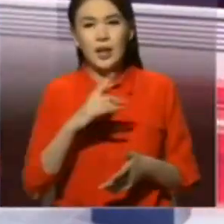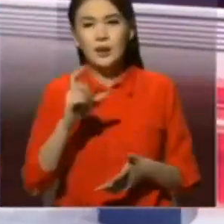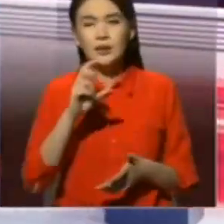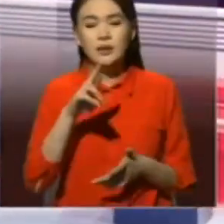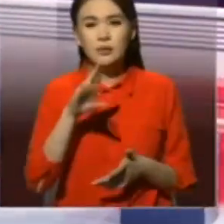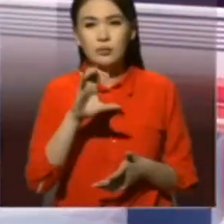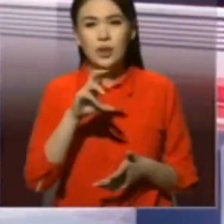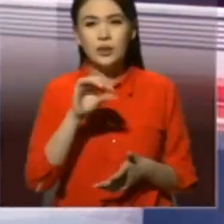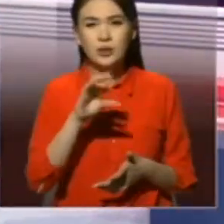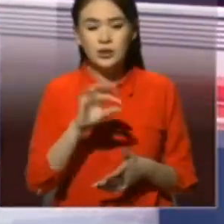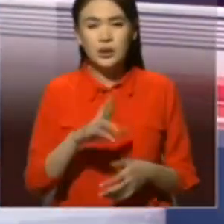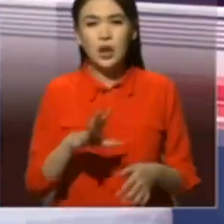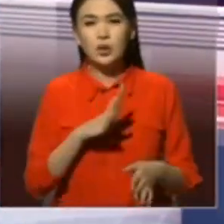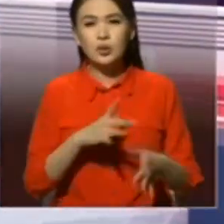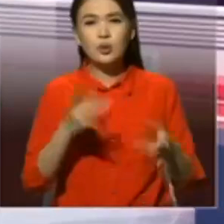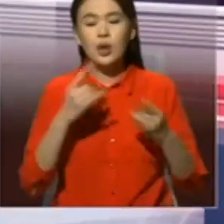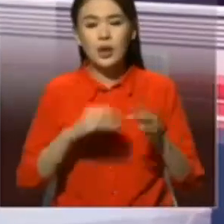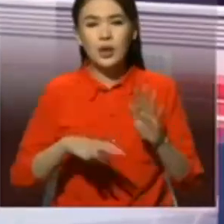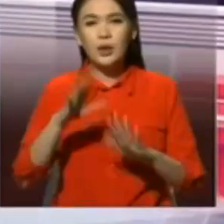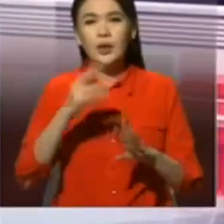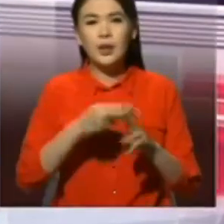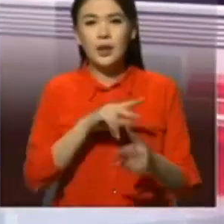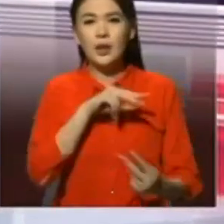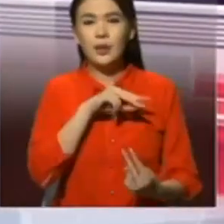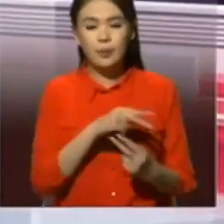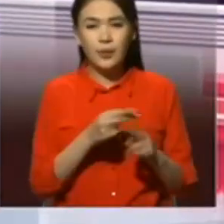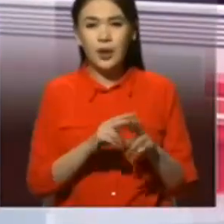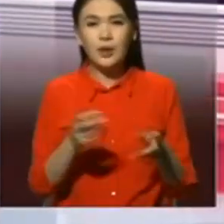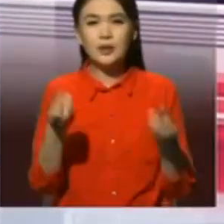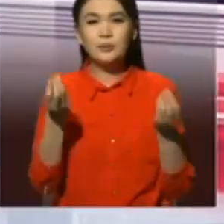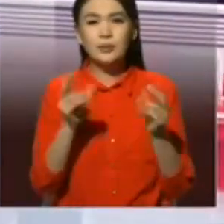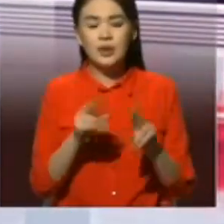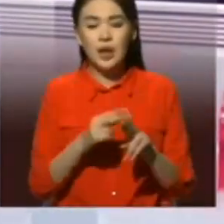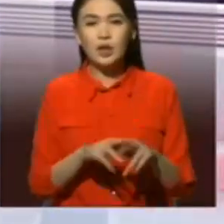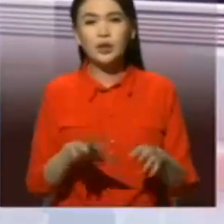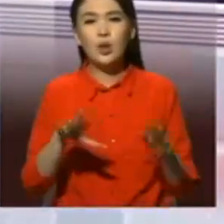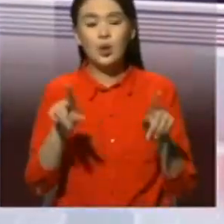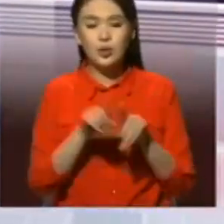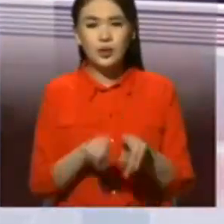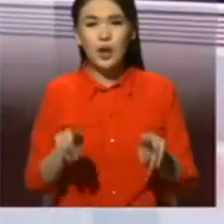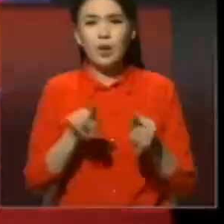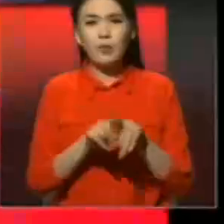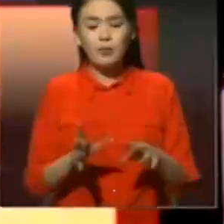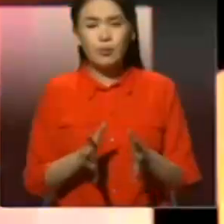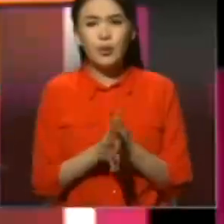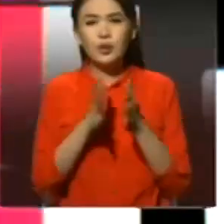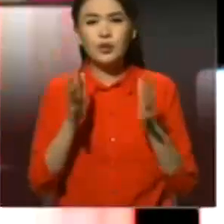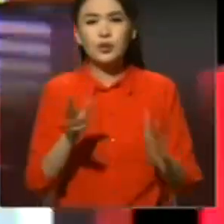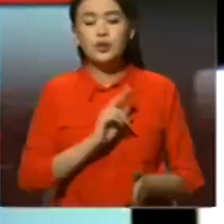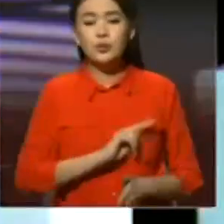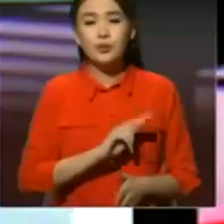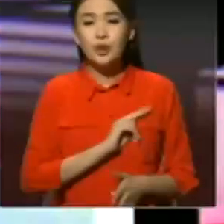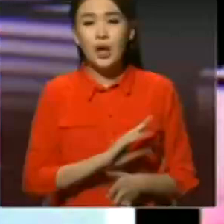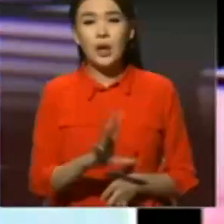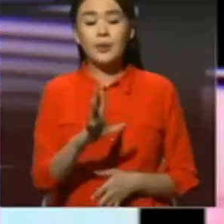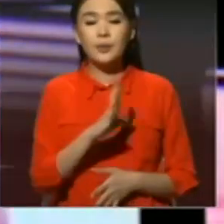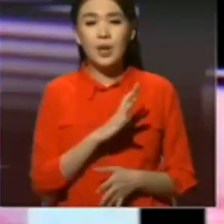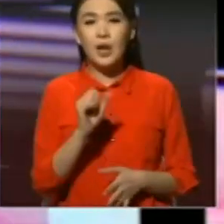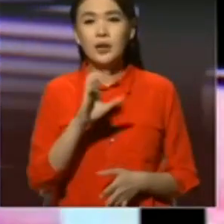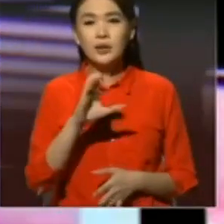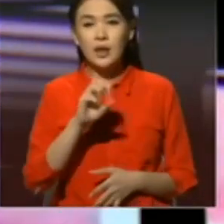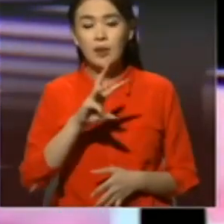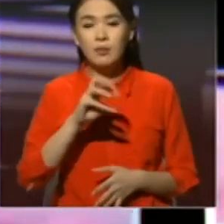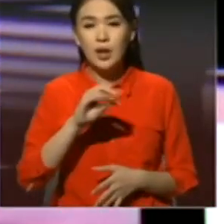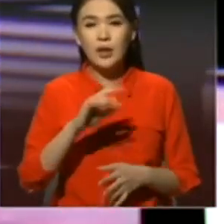жобасы, туған жер байқауы, еңбек елдің мұрат арнайы жобасы. Мінекей осындай ірі-ірі жұмыстар атқарылған. Ассамблеясының